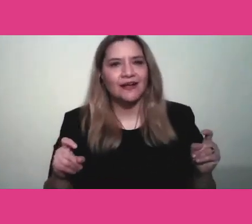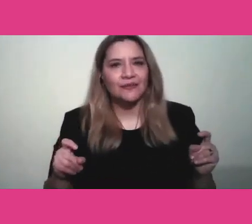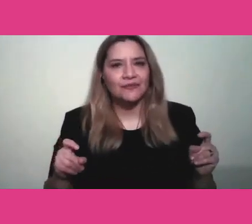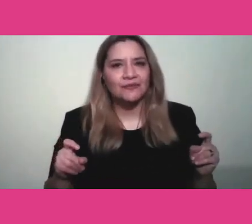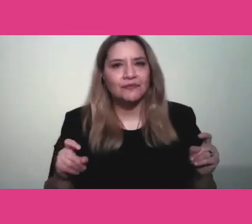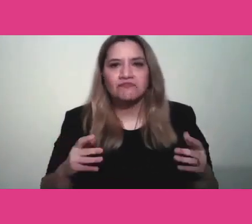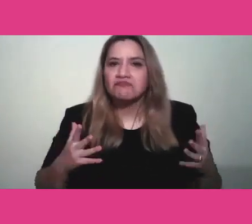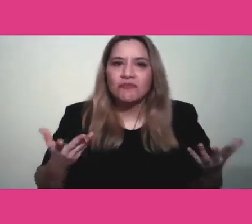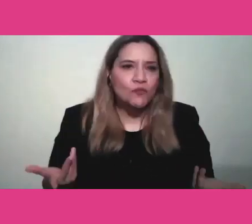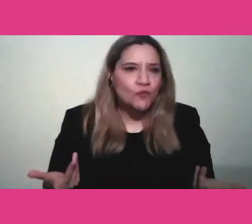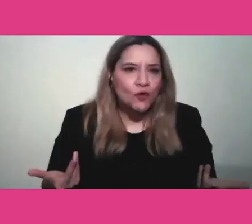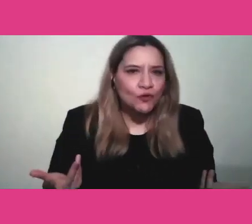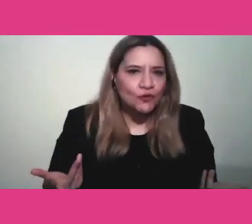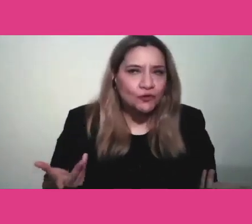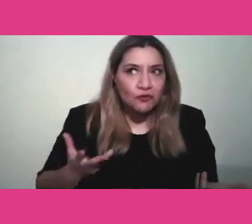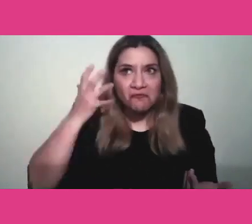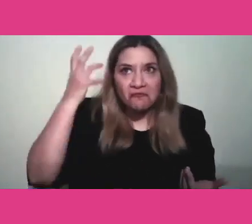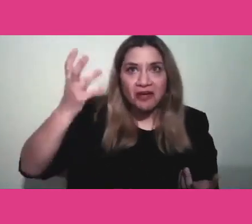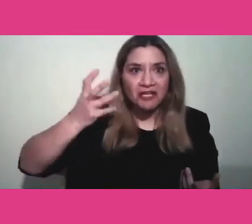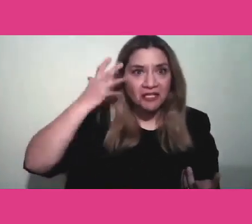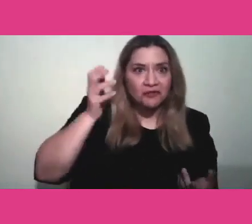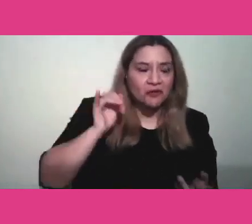να τα φανταστώ.